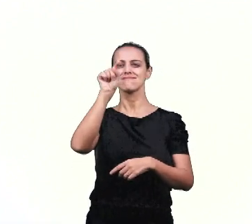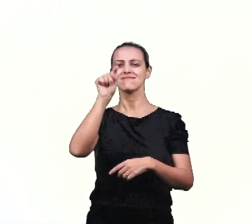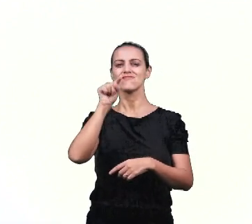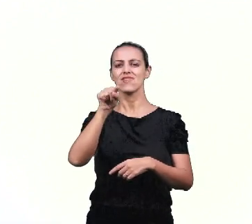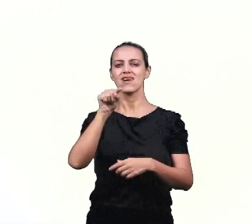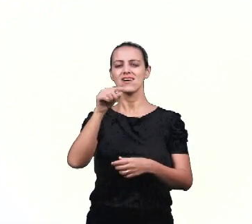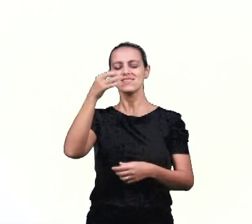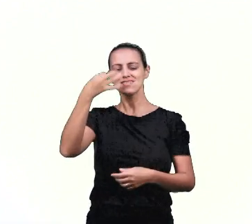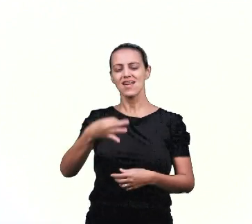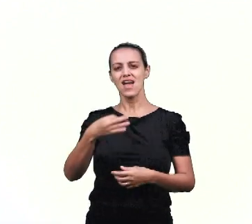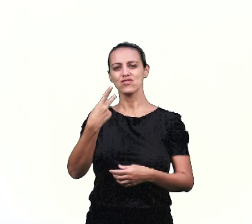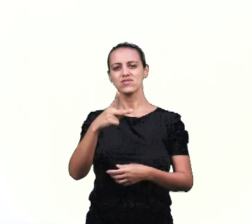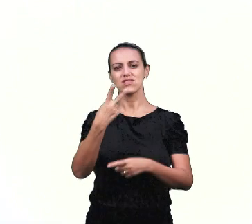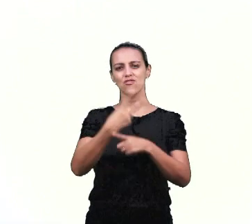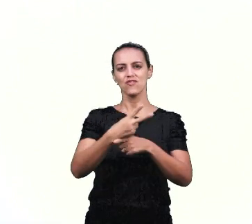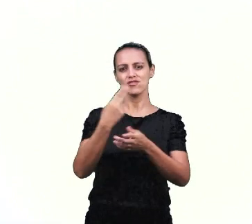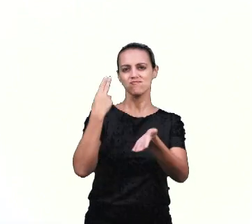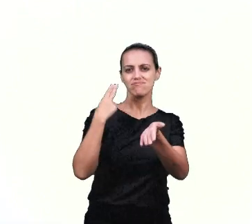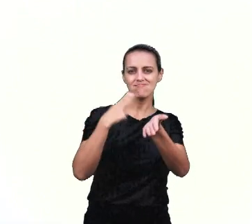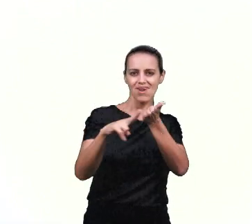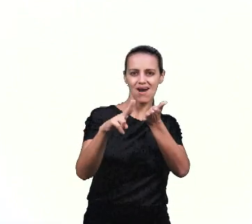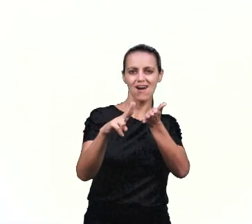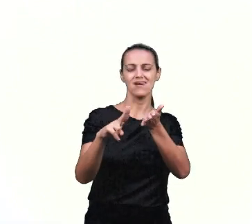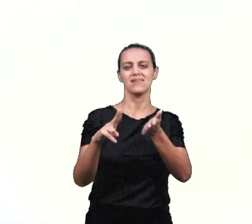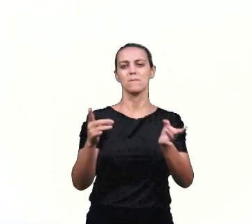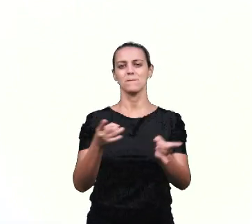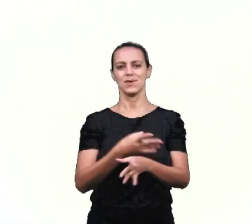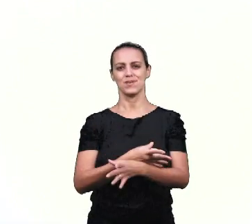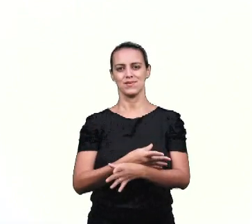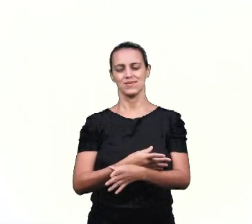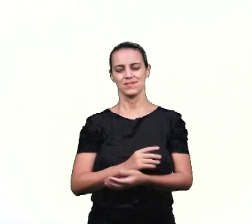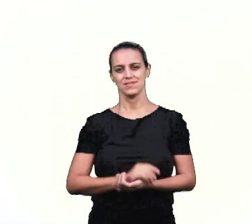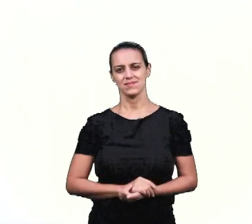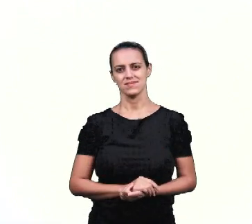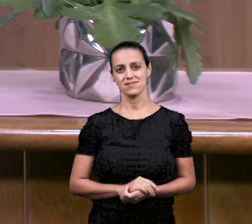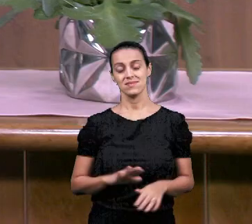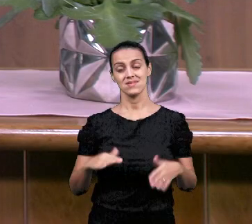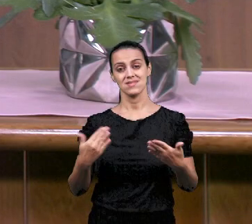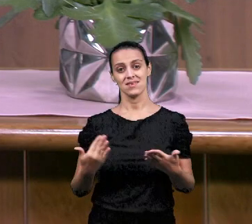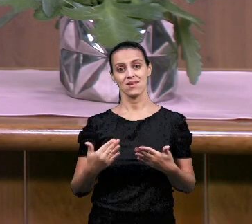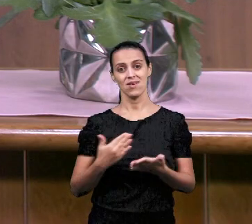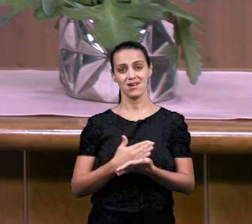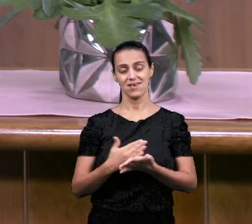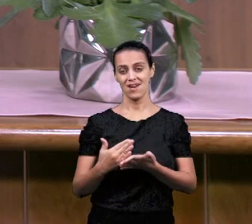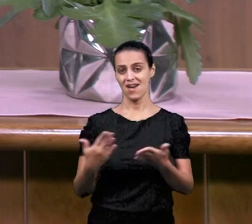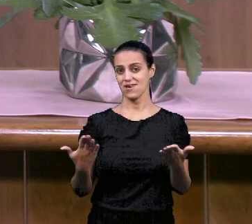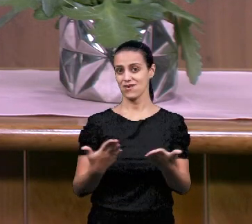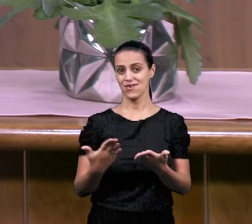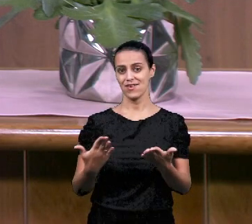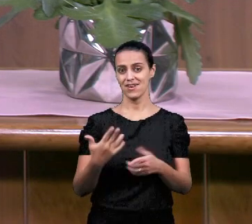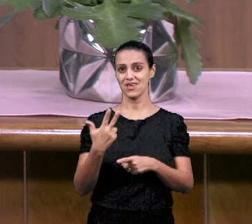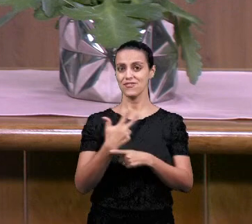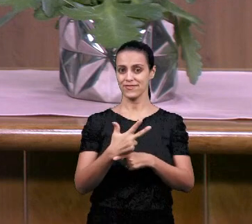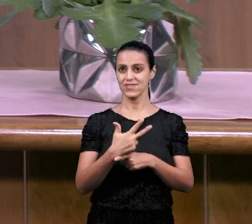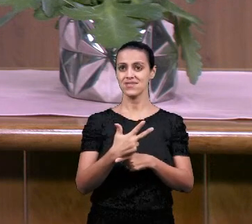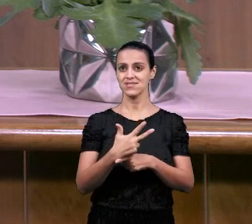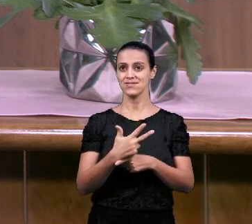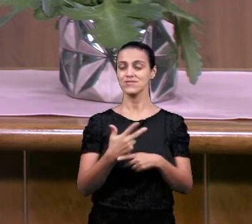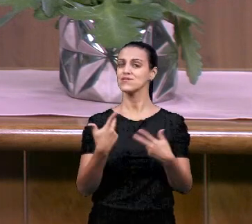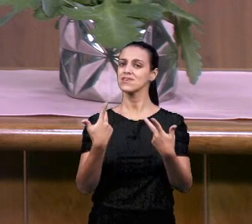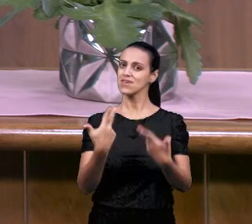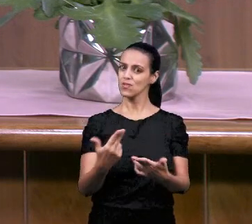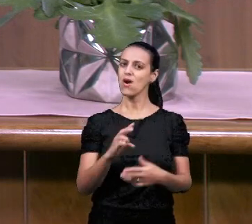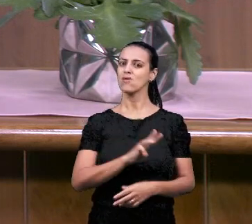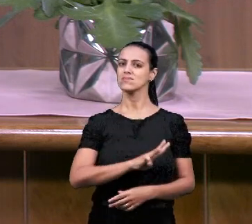votre vidéo a été envoyée. Donc à partir de maintenant, les envois de participation en vidéo vont se donner à travers